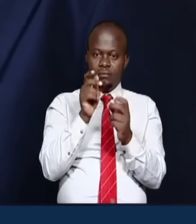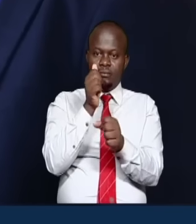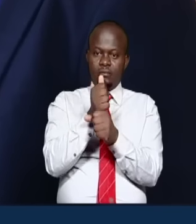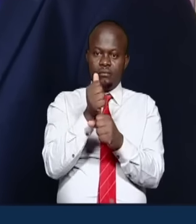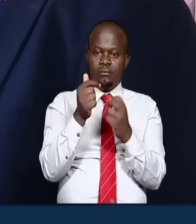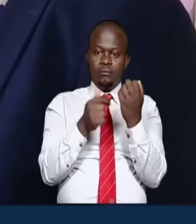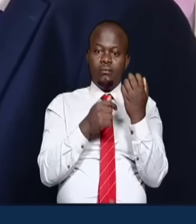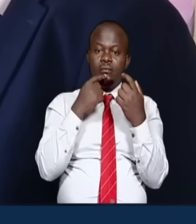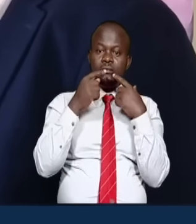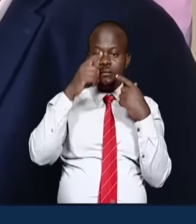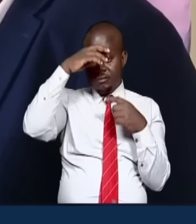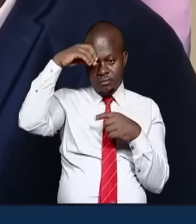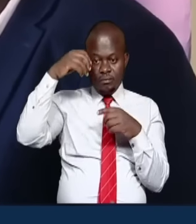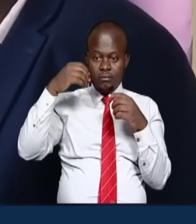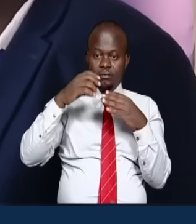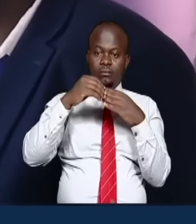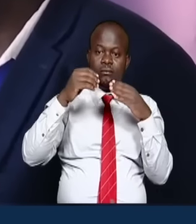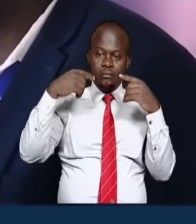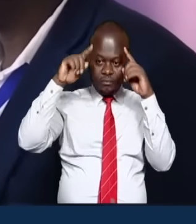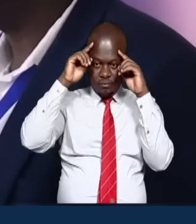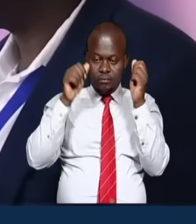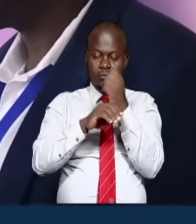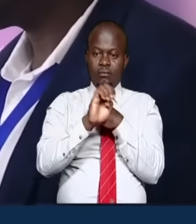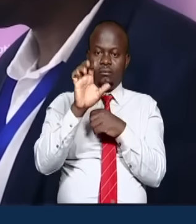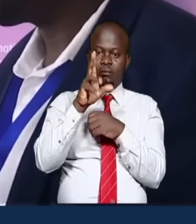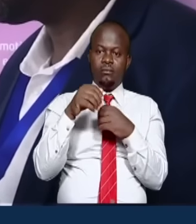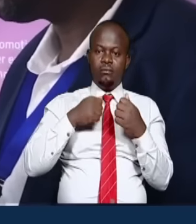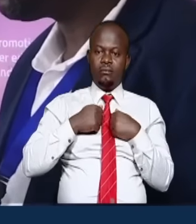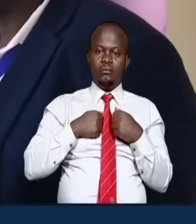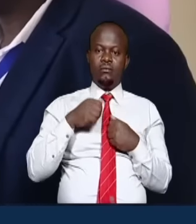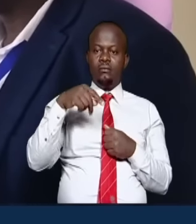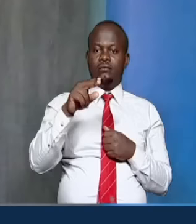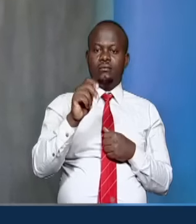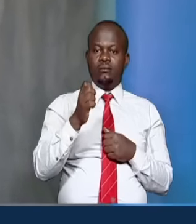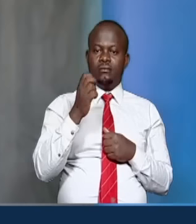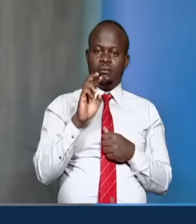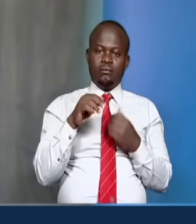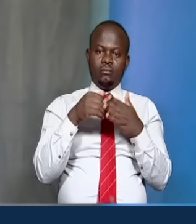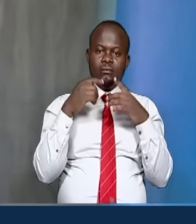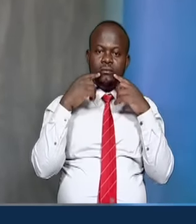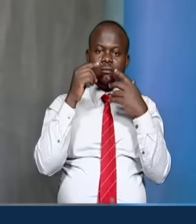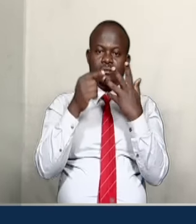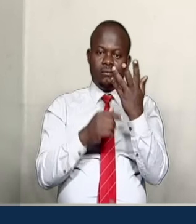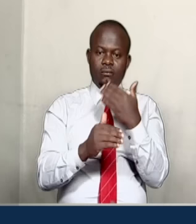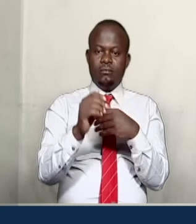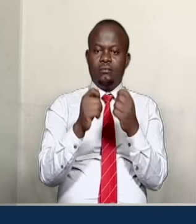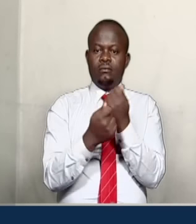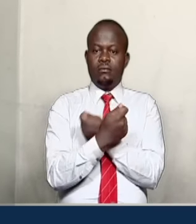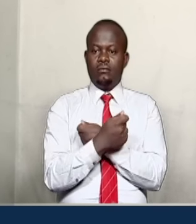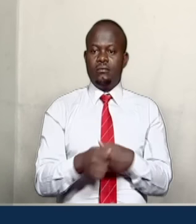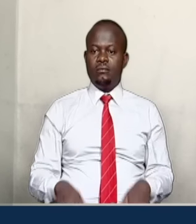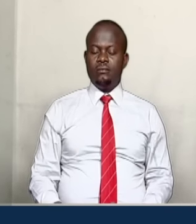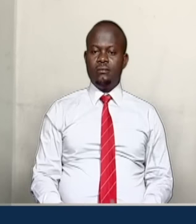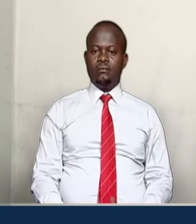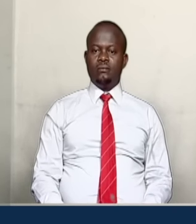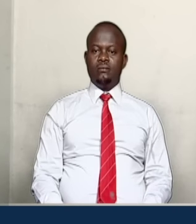bavuga ko bigoye. Umuyobozi wa kaminuza wungirije ya East African University Rwanda Peter Kasaija avuga ko hari bigiye guhinduka. Icya mbere twiyemeje